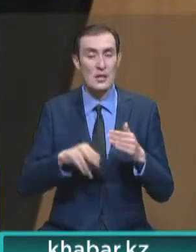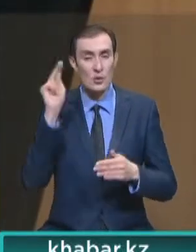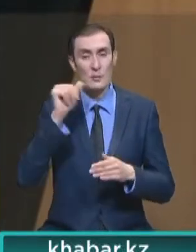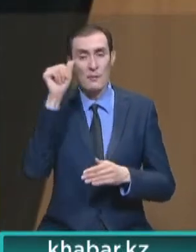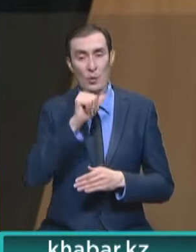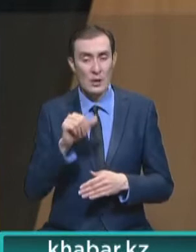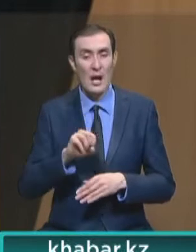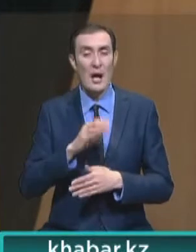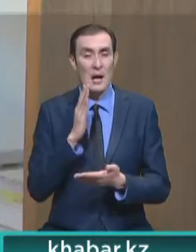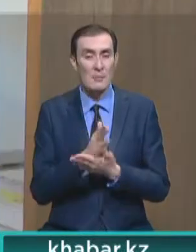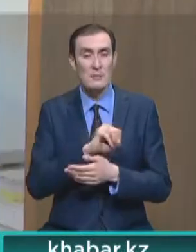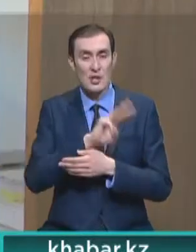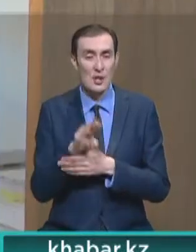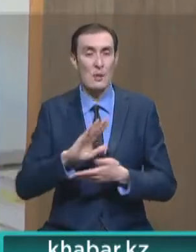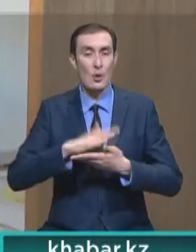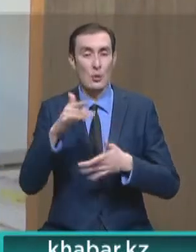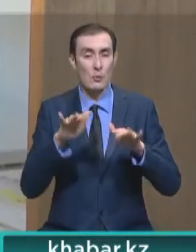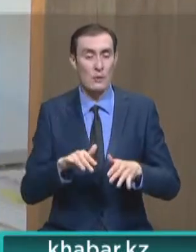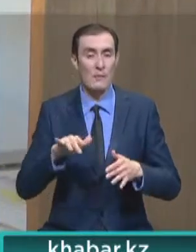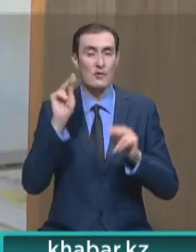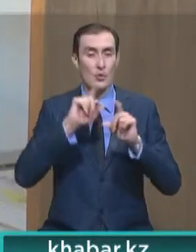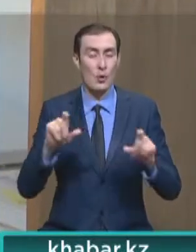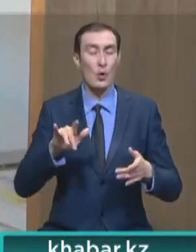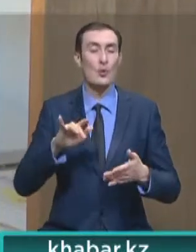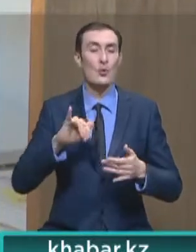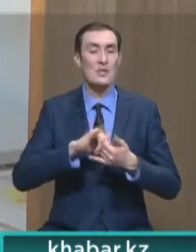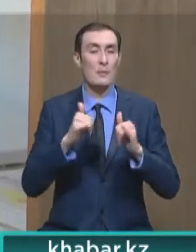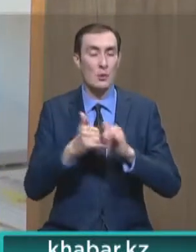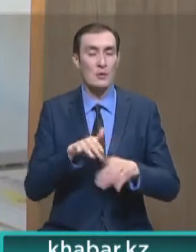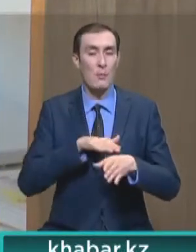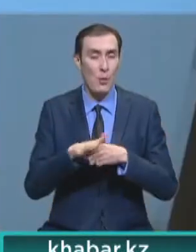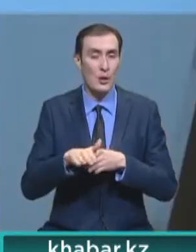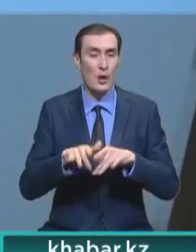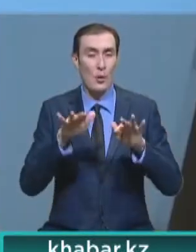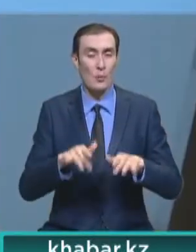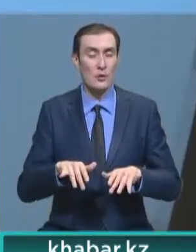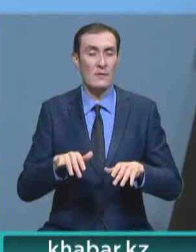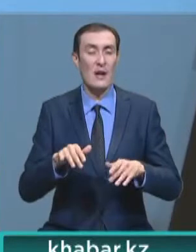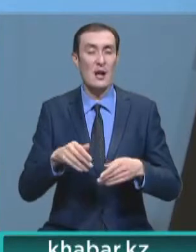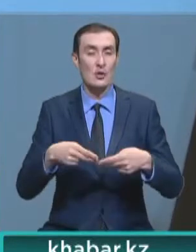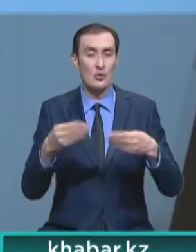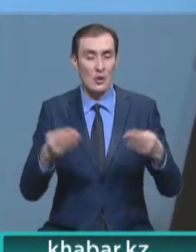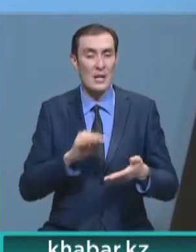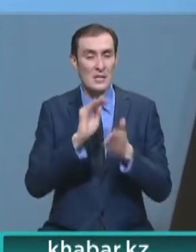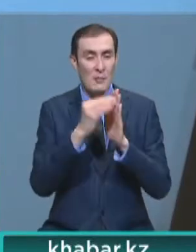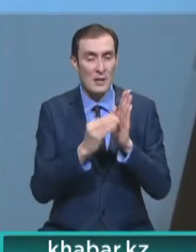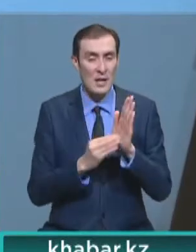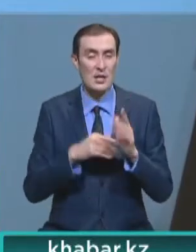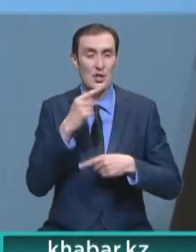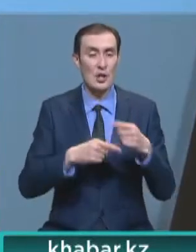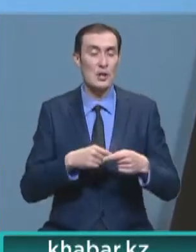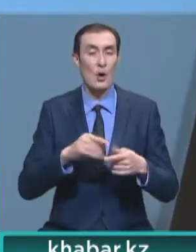обеспечены ноутбуками школах усть-каменогорска готовы к тотальной компьютеризации классные журналы заполняются в режиме